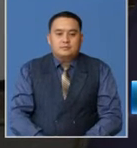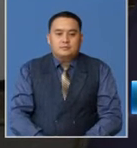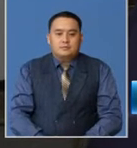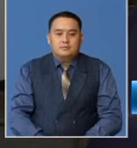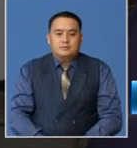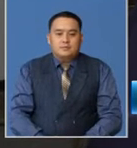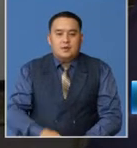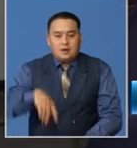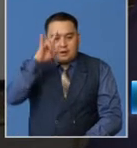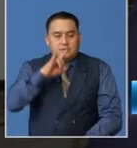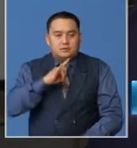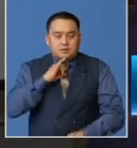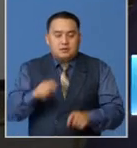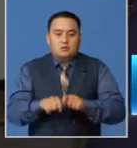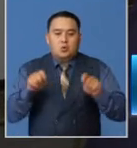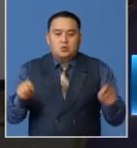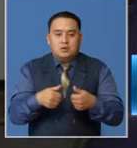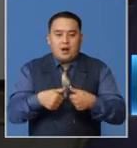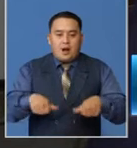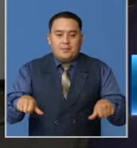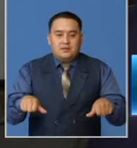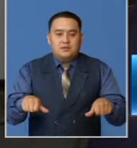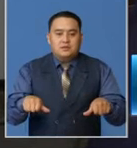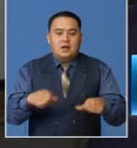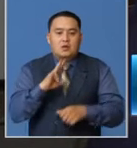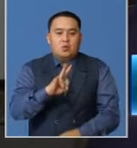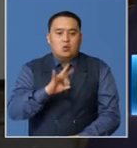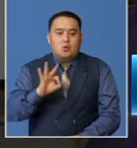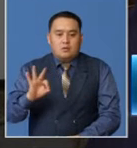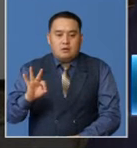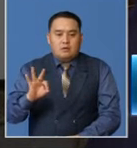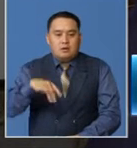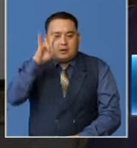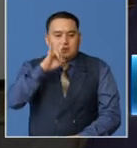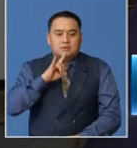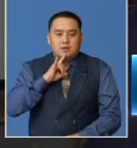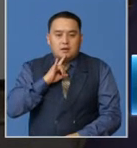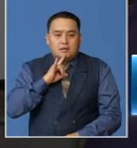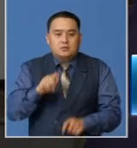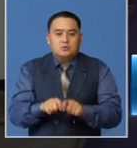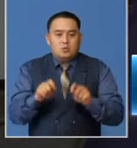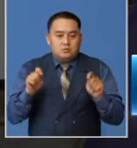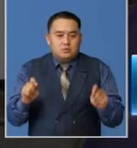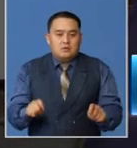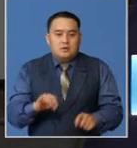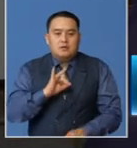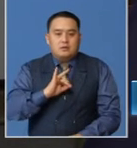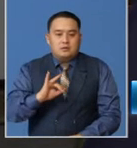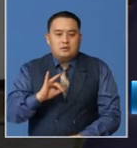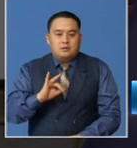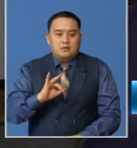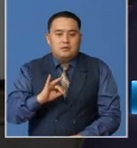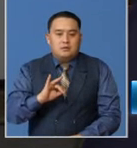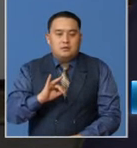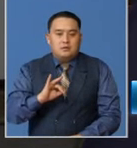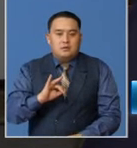образована комиссия «Агросектор» при «Нур Отане» республиканском. И я как